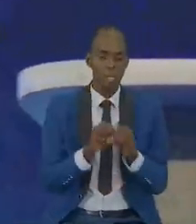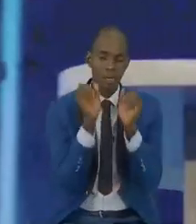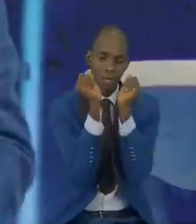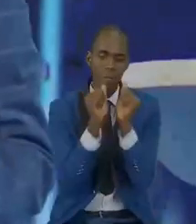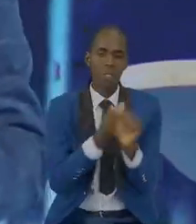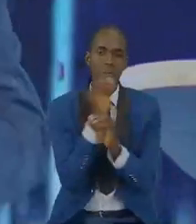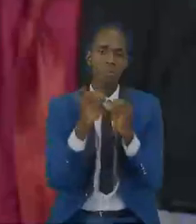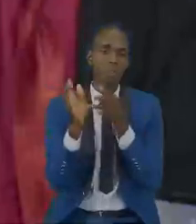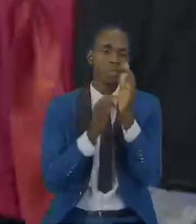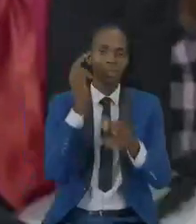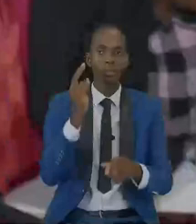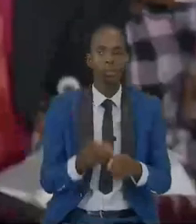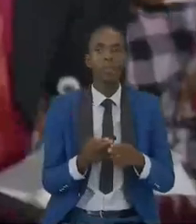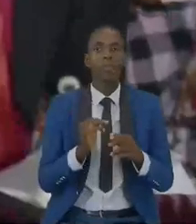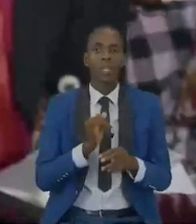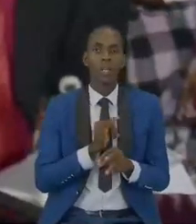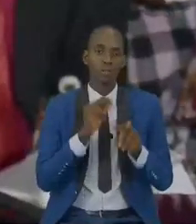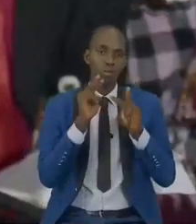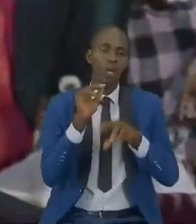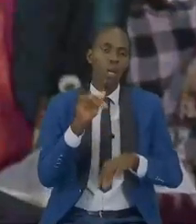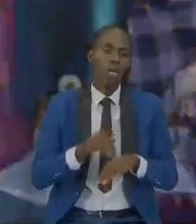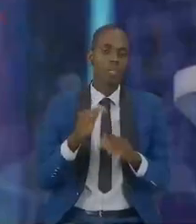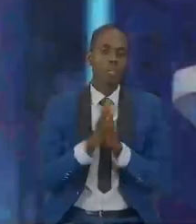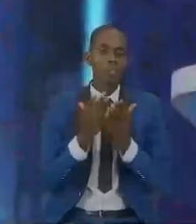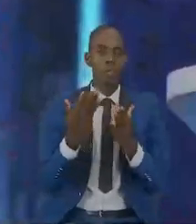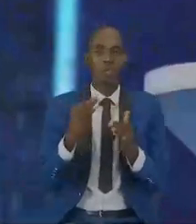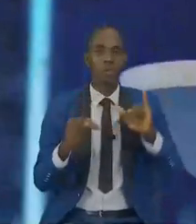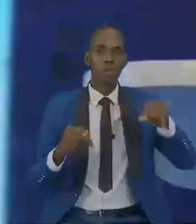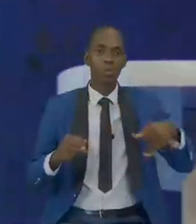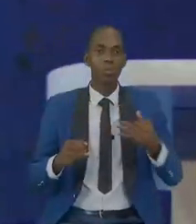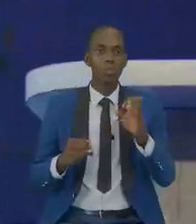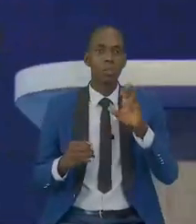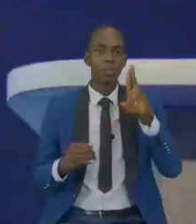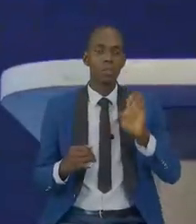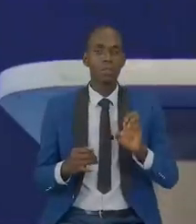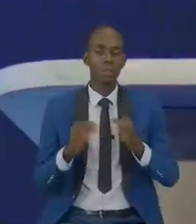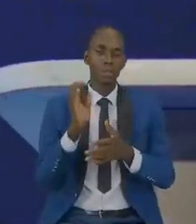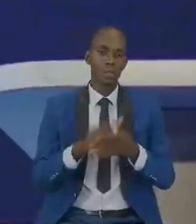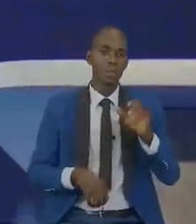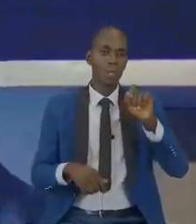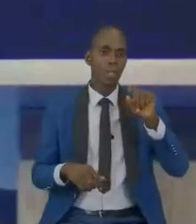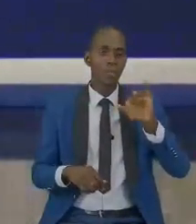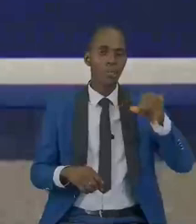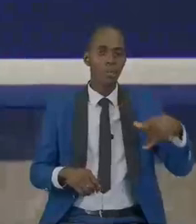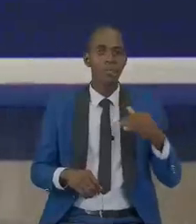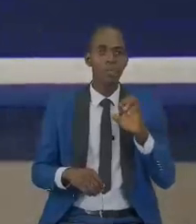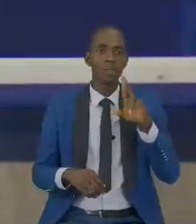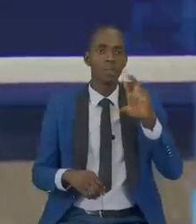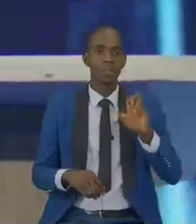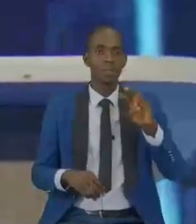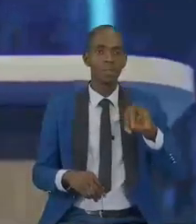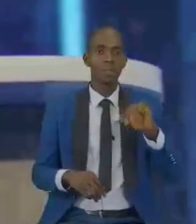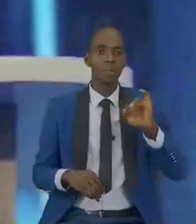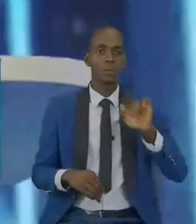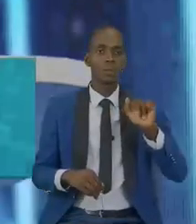au Seigneur, vous ne serez plus en captivité au nom de Jésus-Christ.